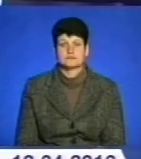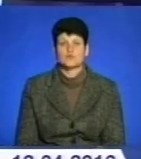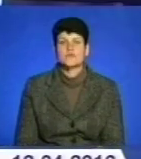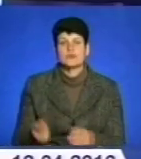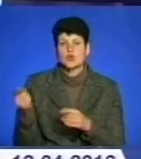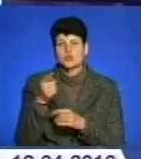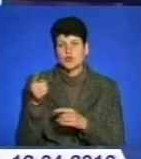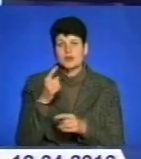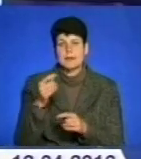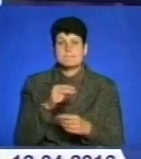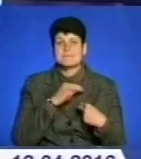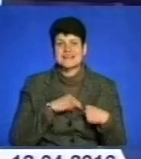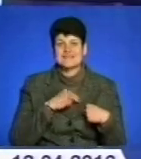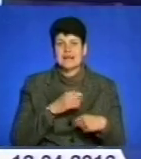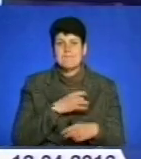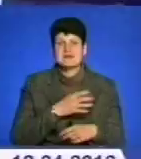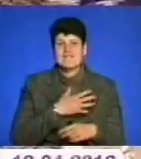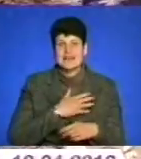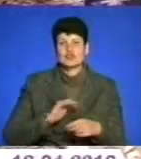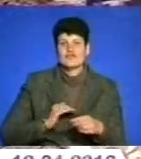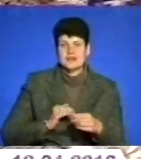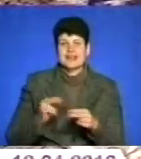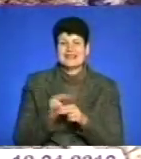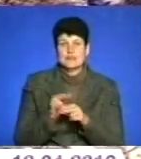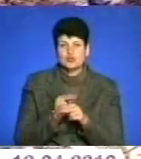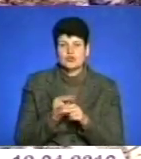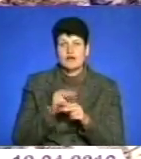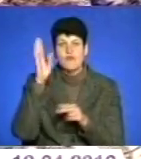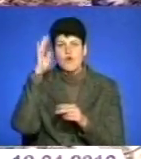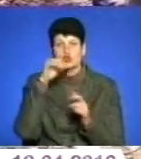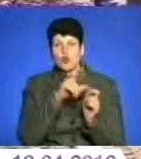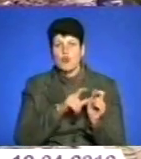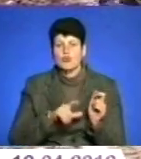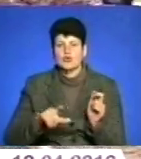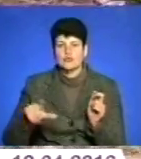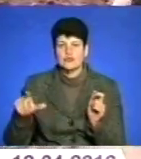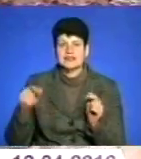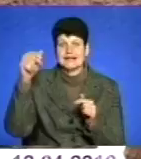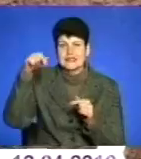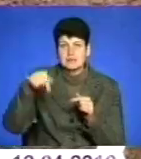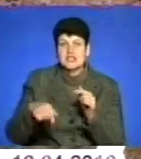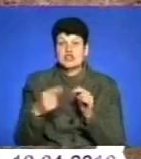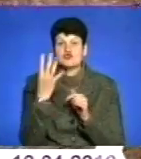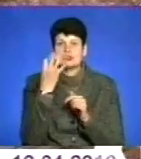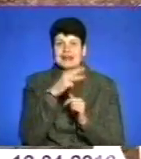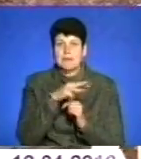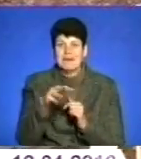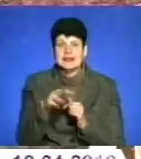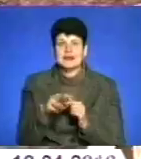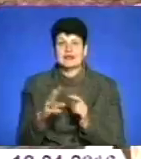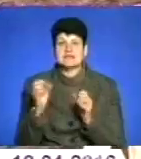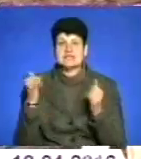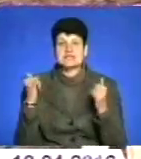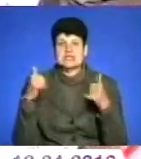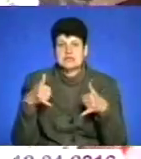У Тернополі працівника приватної фірми, який ремонтував водопровідні труби у котловані на глибині 4 метри, засипало землею